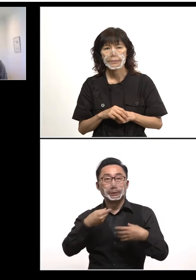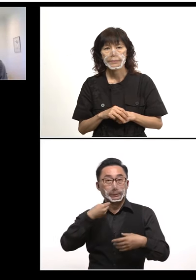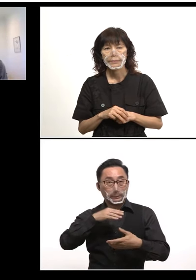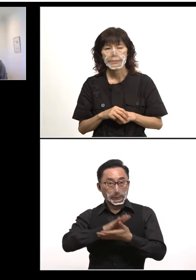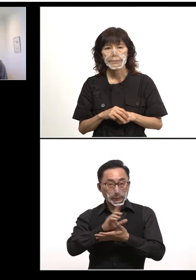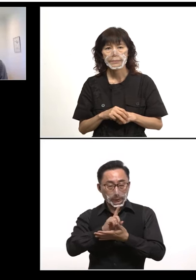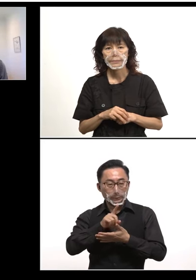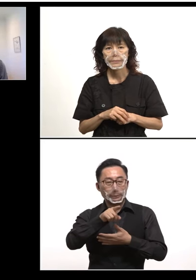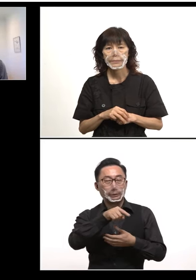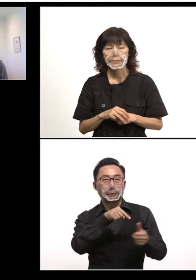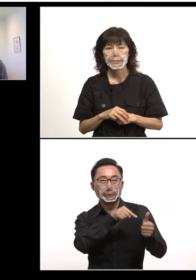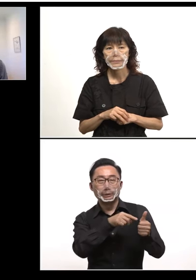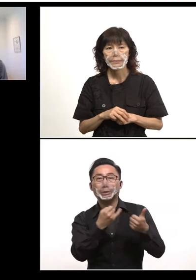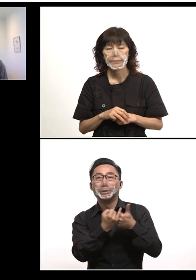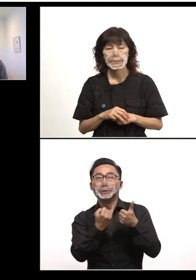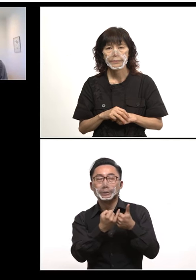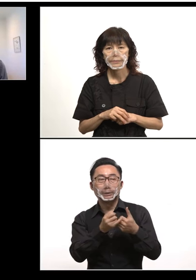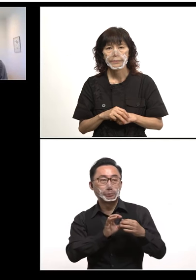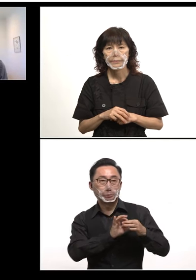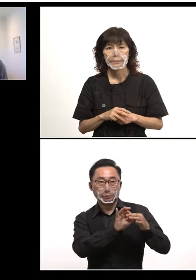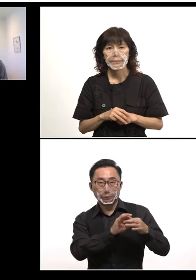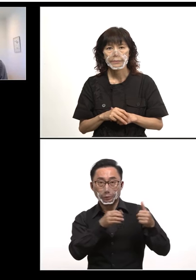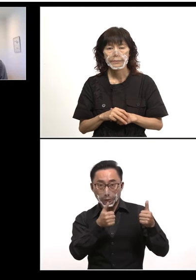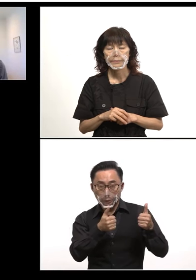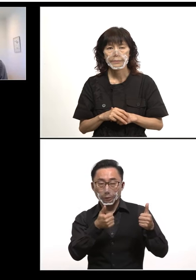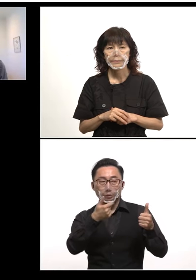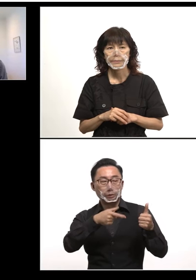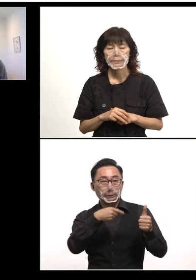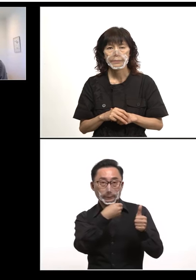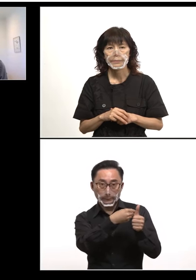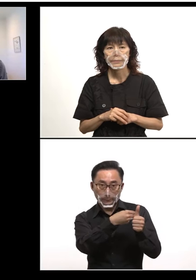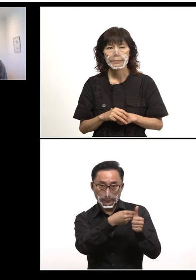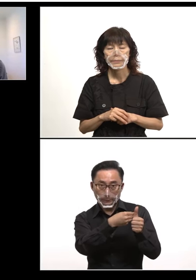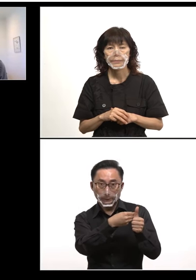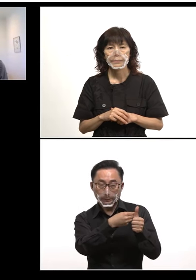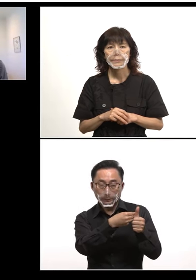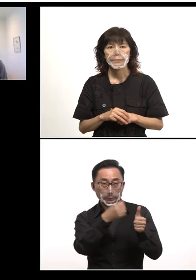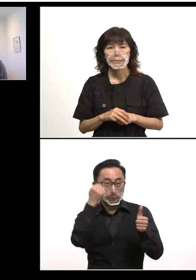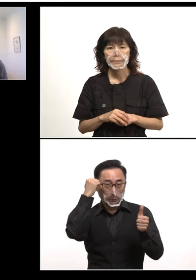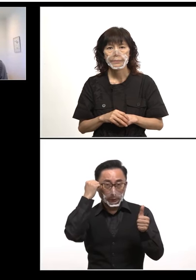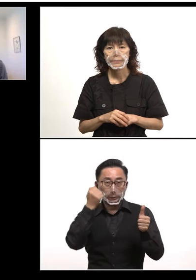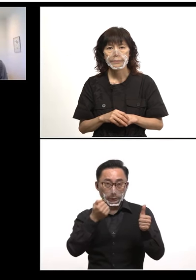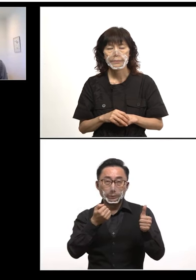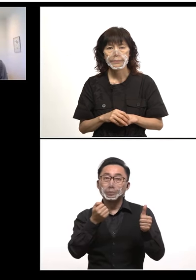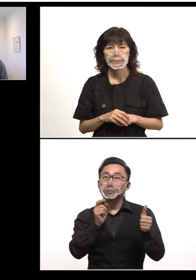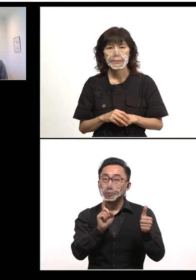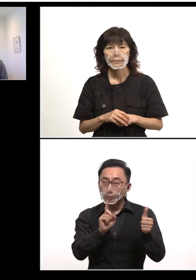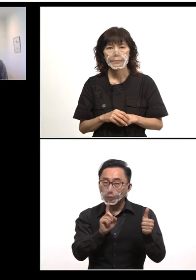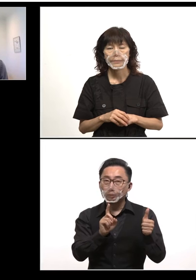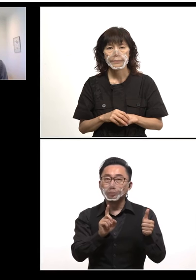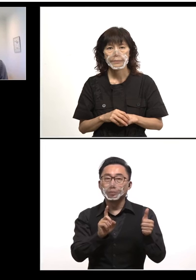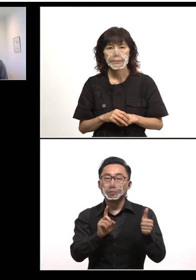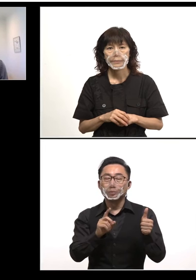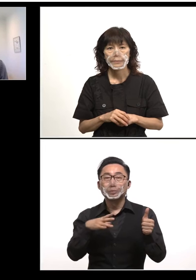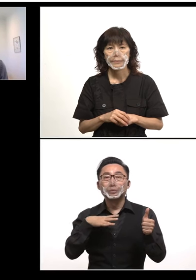仔你要同佢有個好的關係去到教佢啦，咁即係其實都唔容易嘅，即係你會睇下